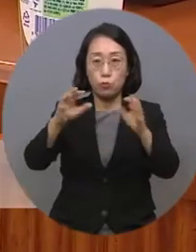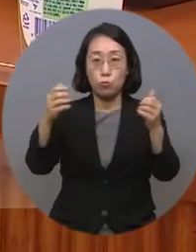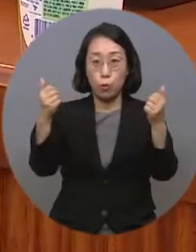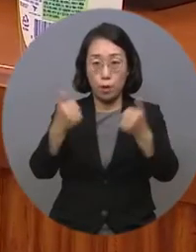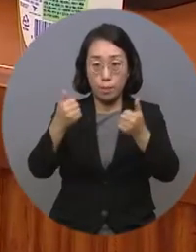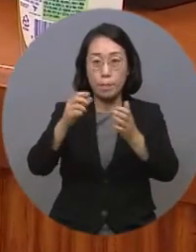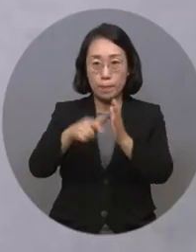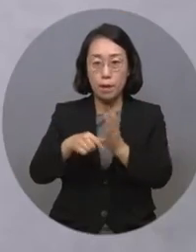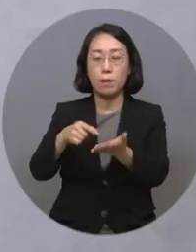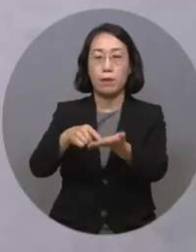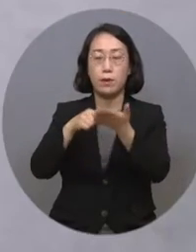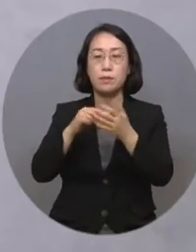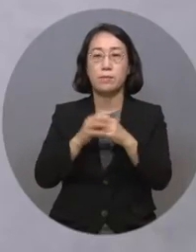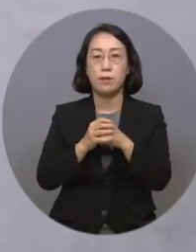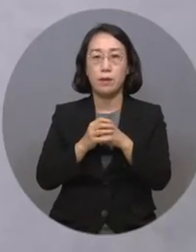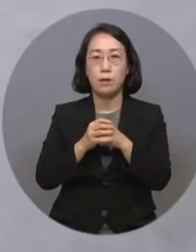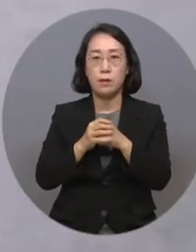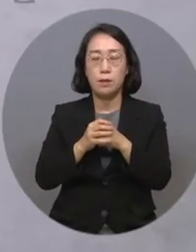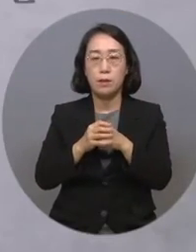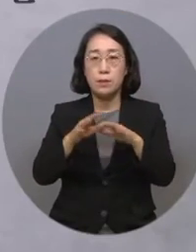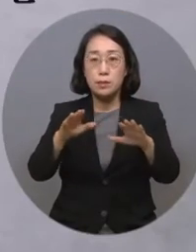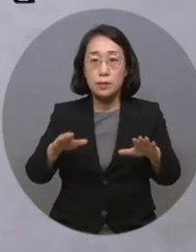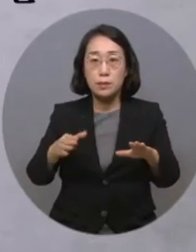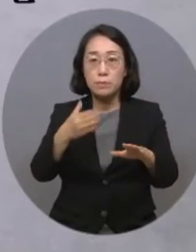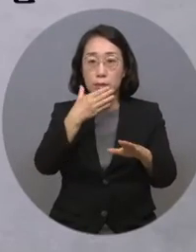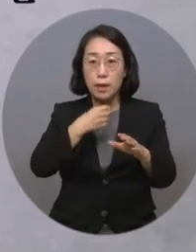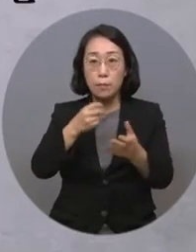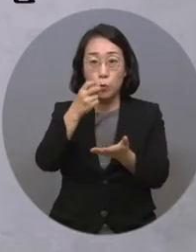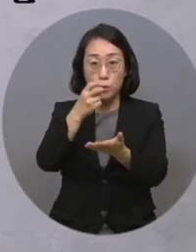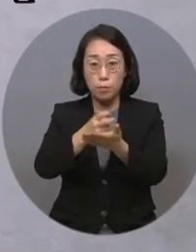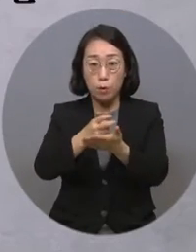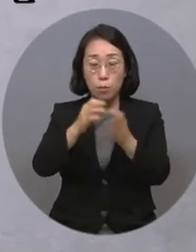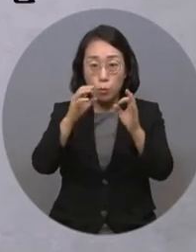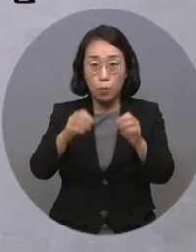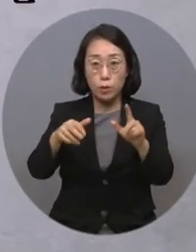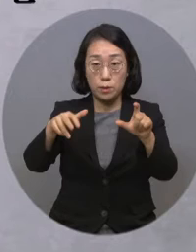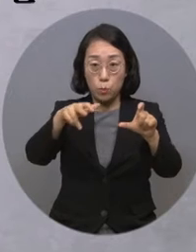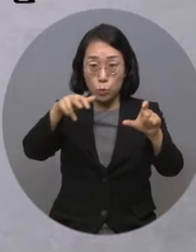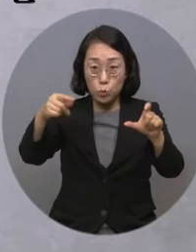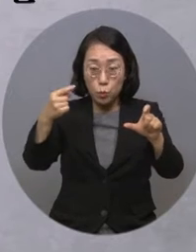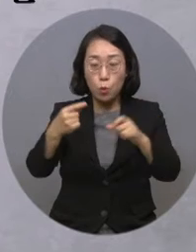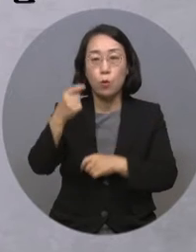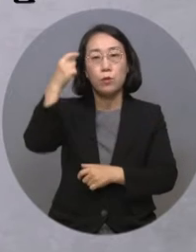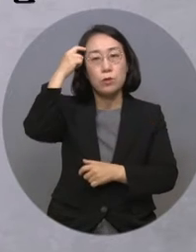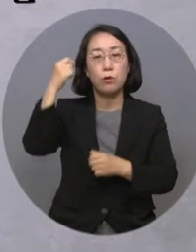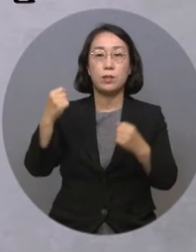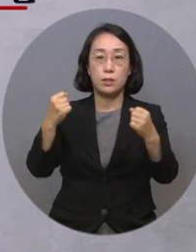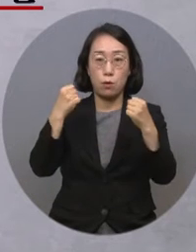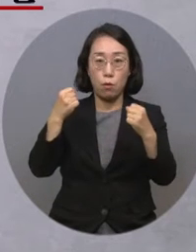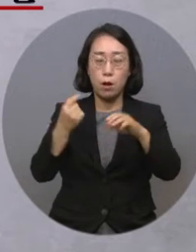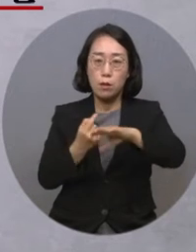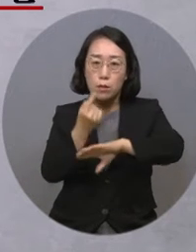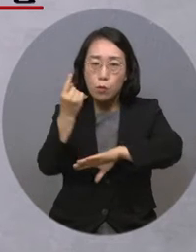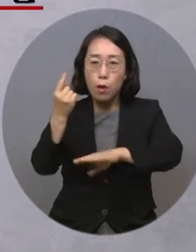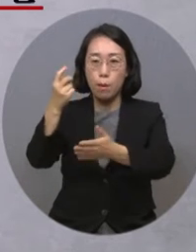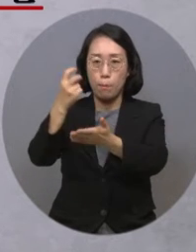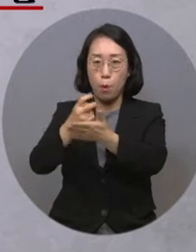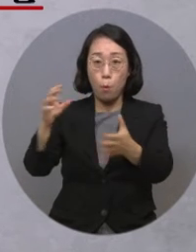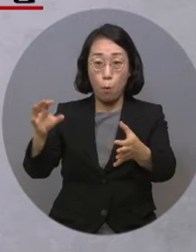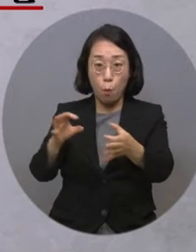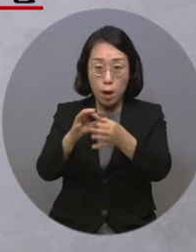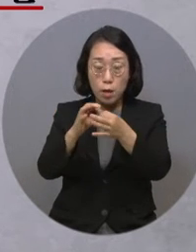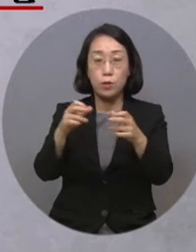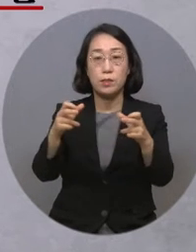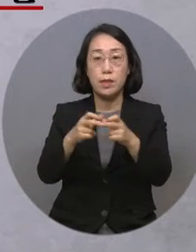지속돼 씁니다 현행 장애인복지법 15조 는 정신건강 복지 법등 다른 법률을 적용받는